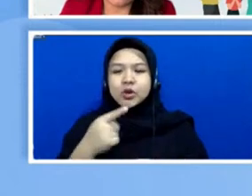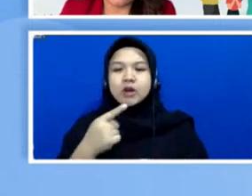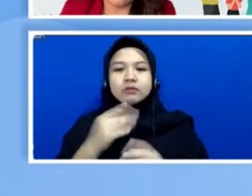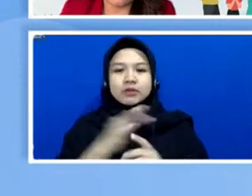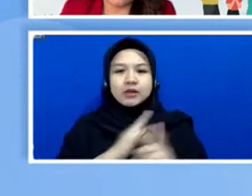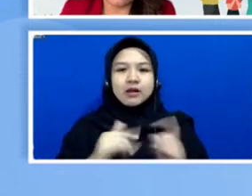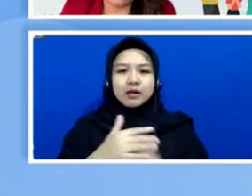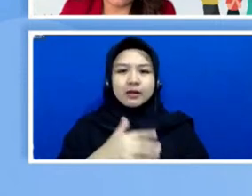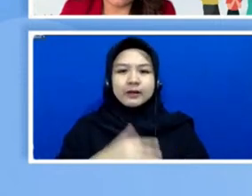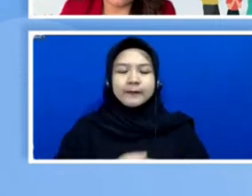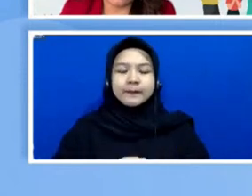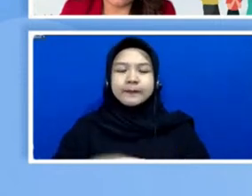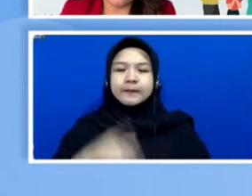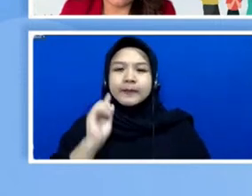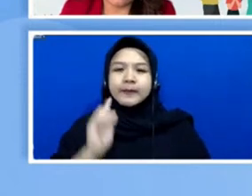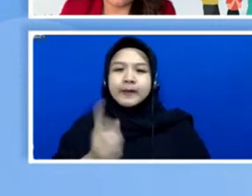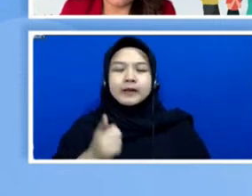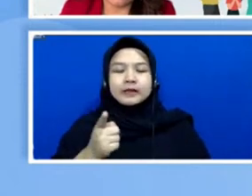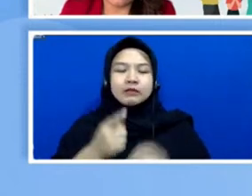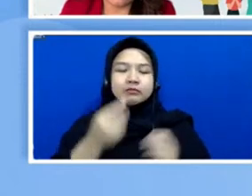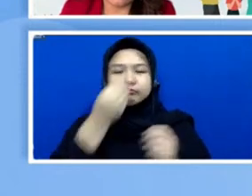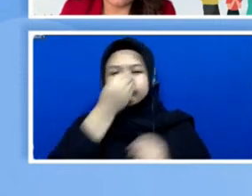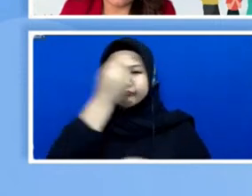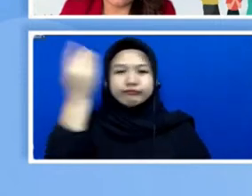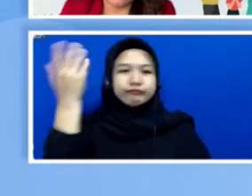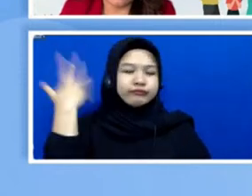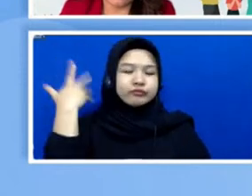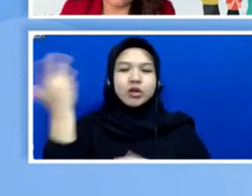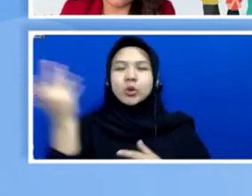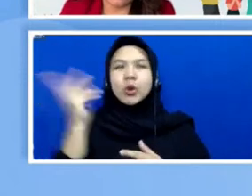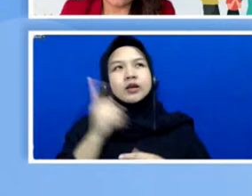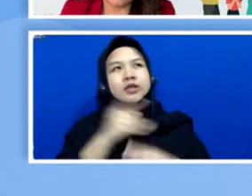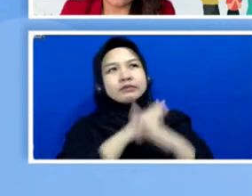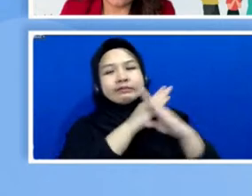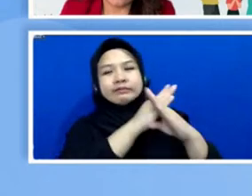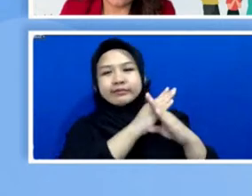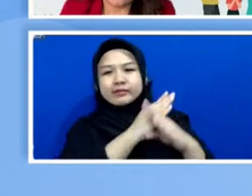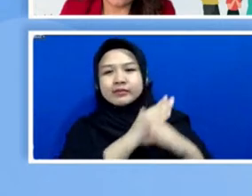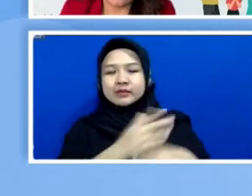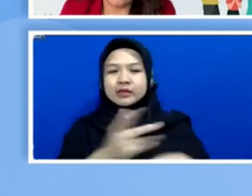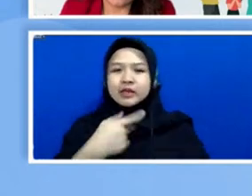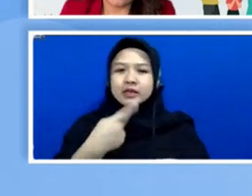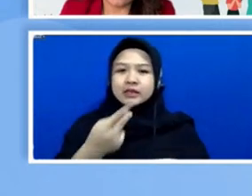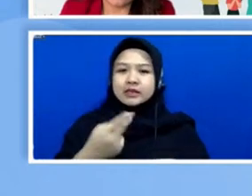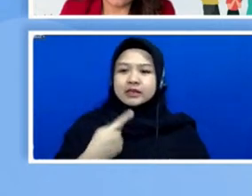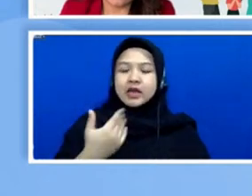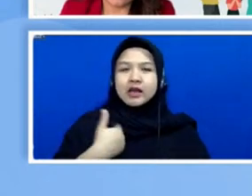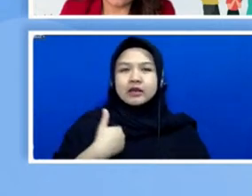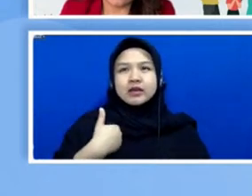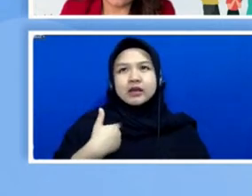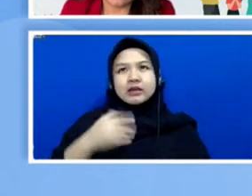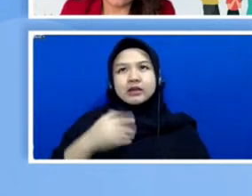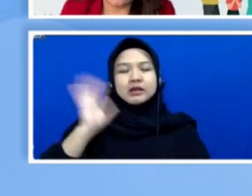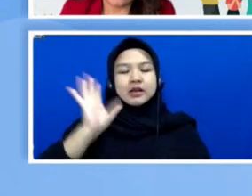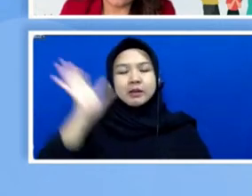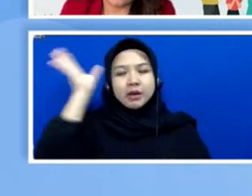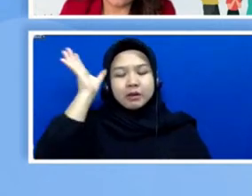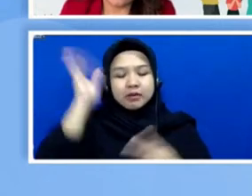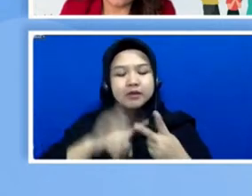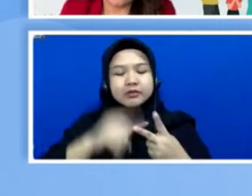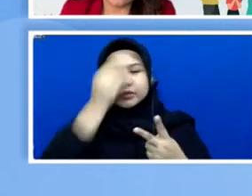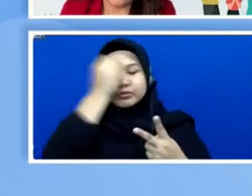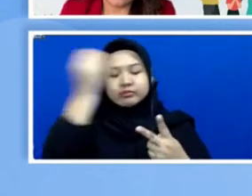ada juga simply ignorance atau bahkan denial. Jadi kita menghadapi satu misunderstanding, dua ignorance,